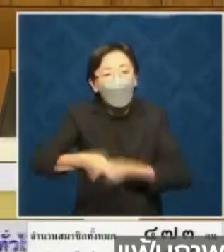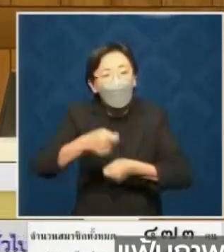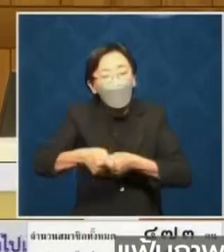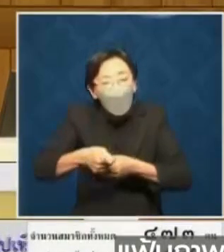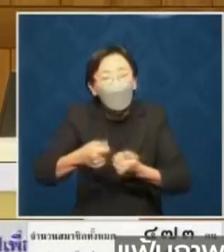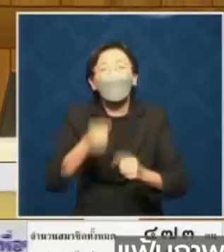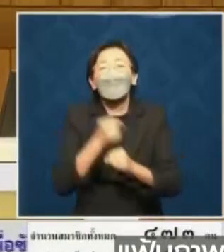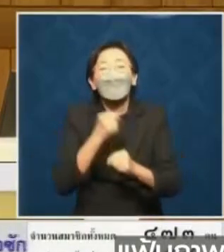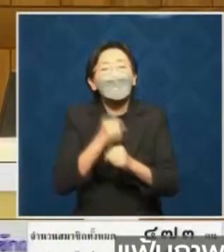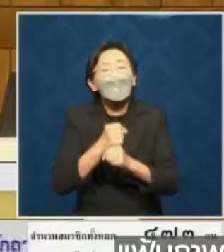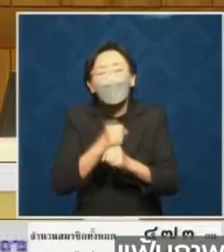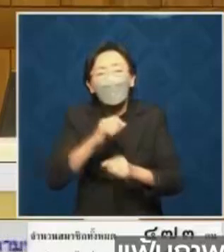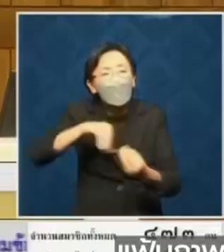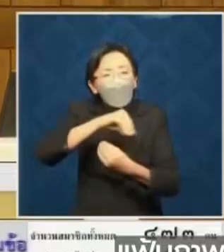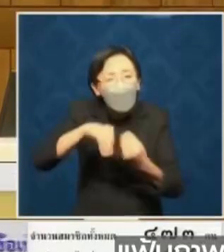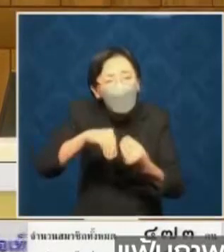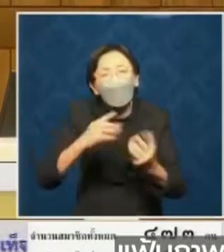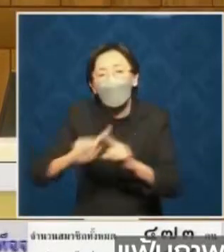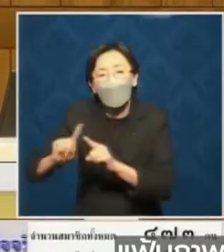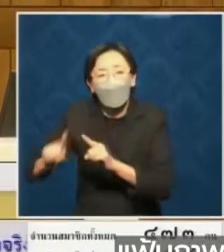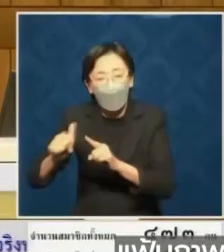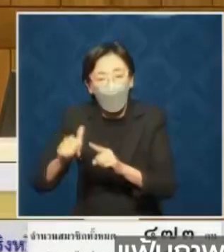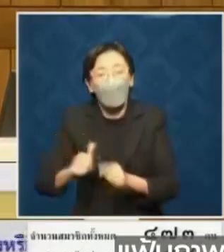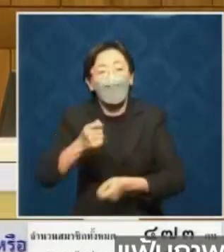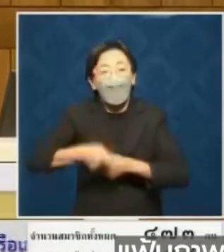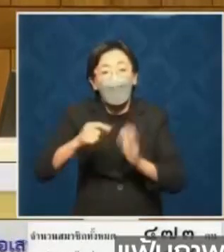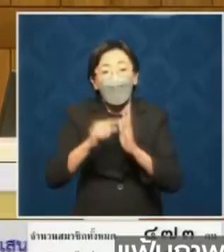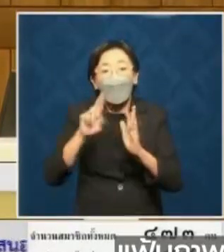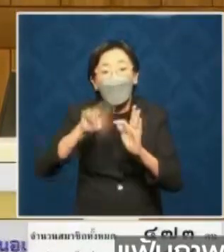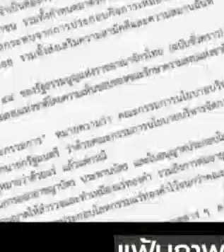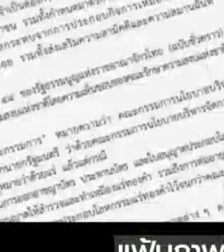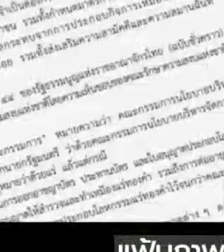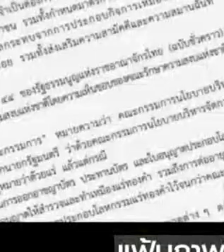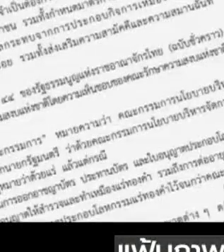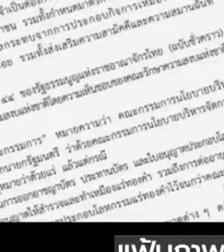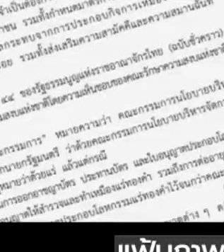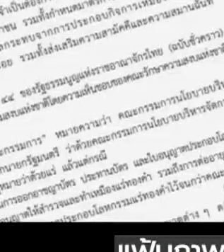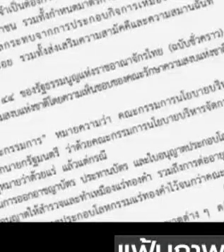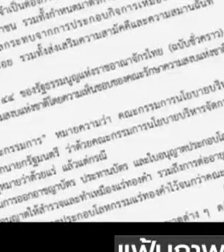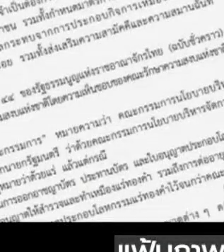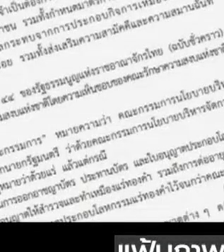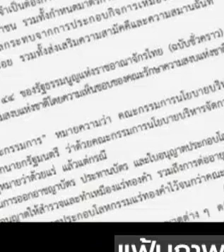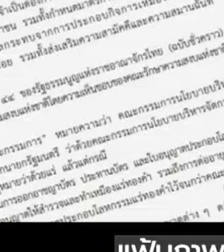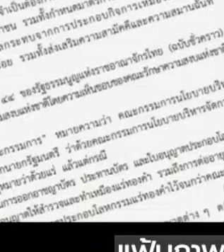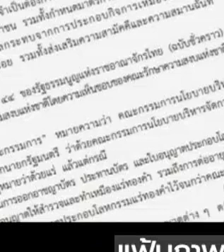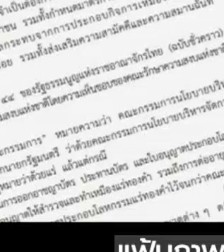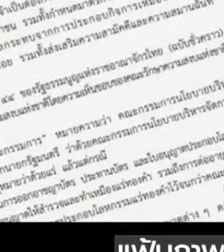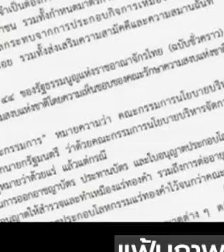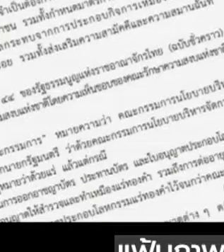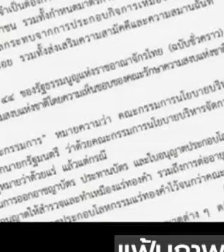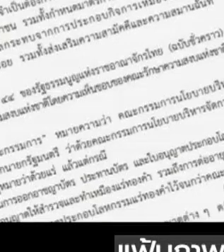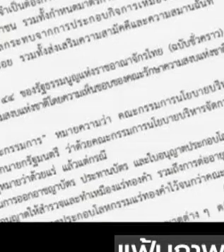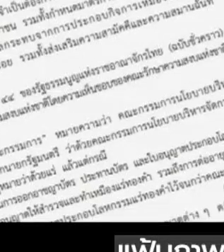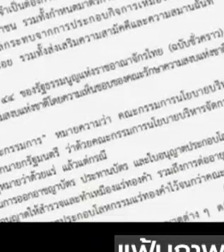หนึ่งกฎหมายเมืองได้ออกมาใหม่แล้วใครจะสำรวจต่อไปนี้สำรวจแล้วเจอทองจะขอประทานอาบัติ